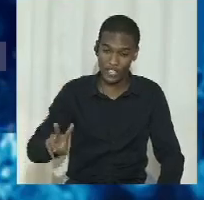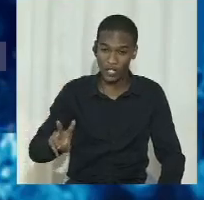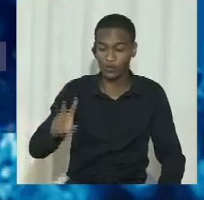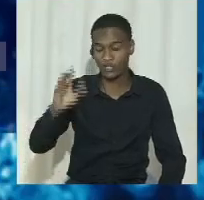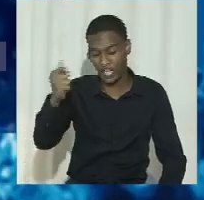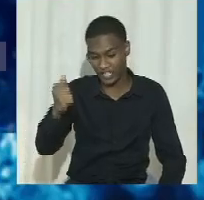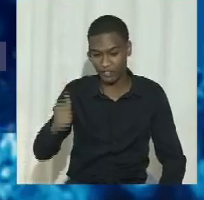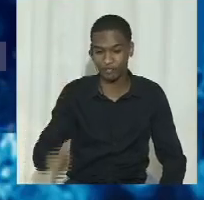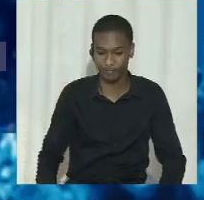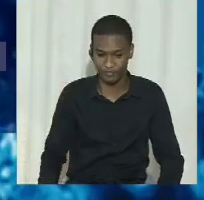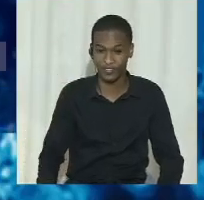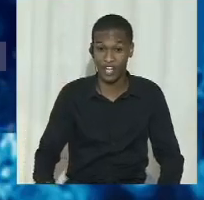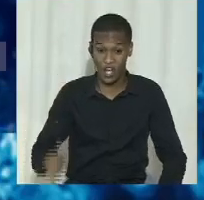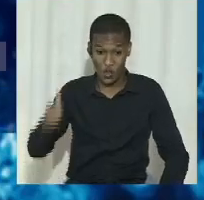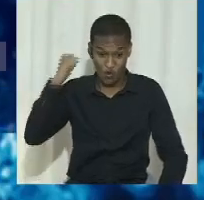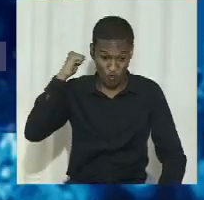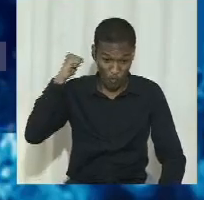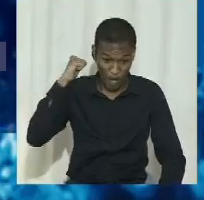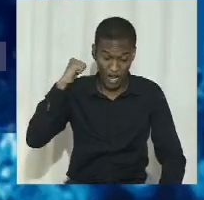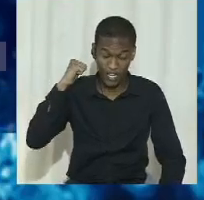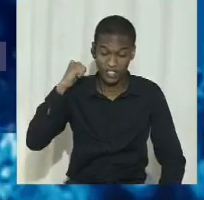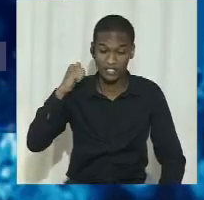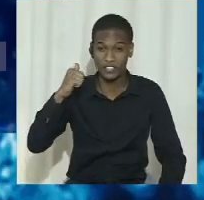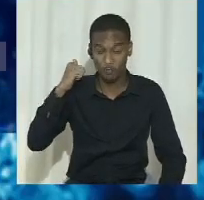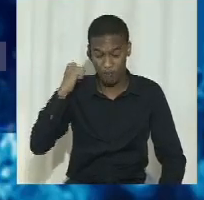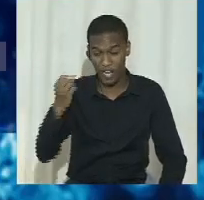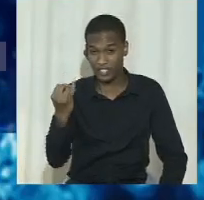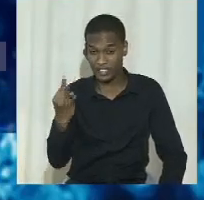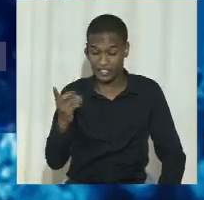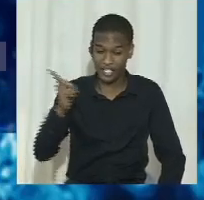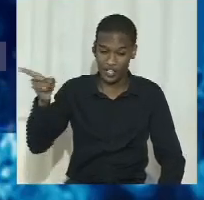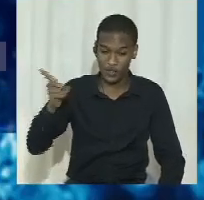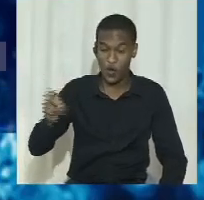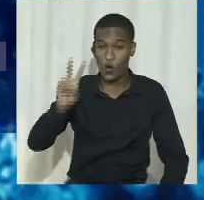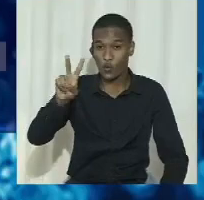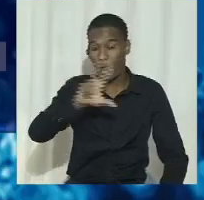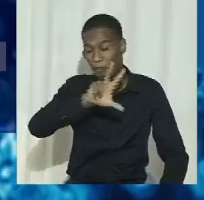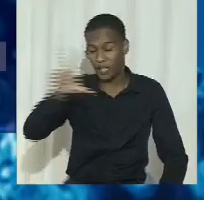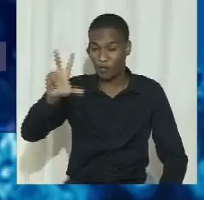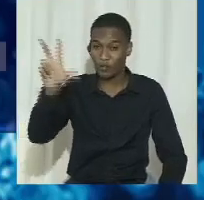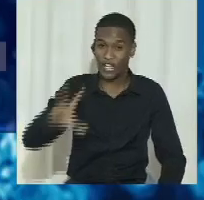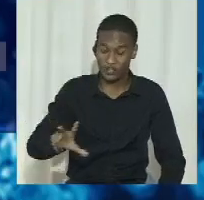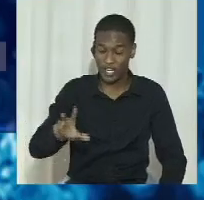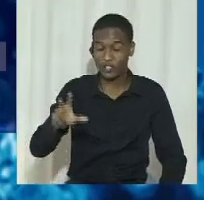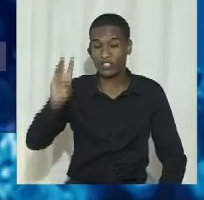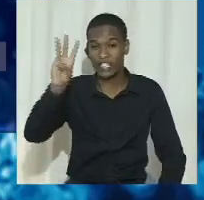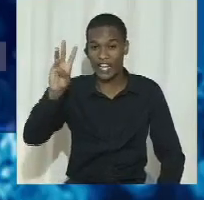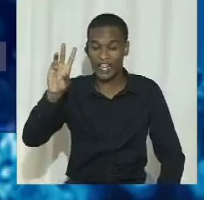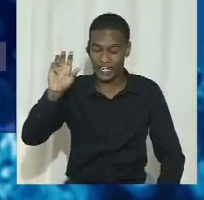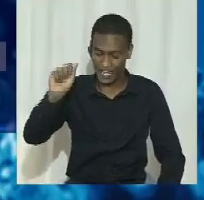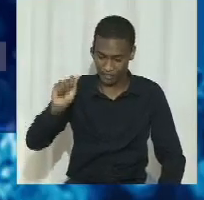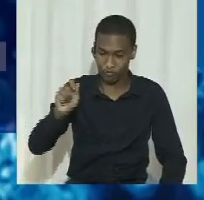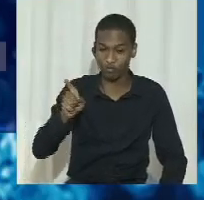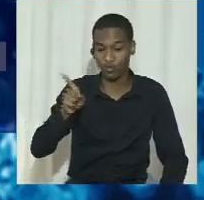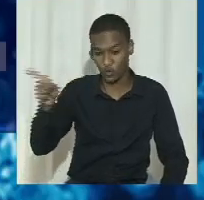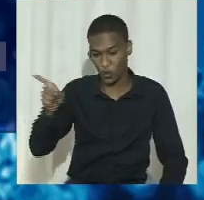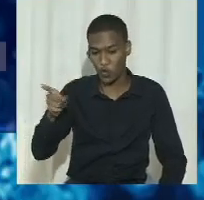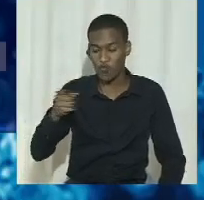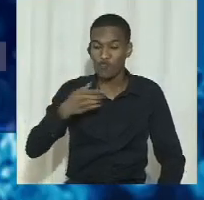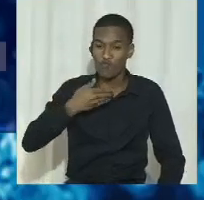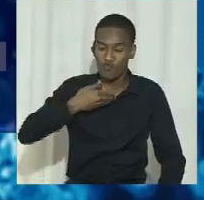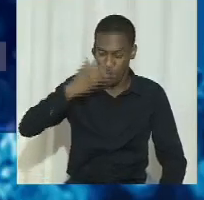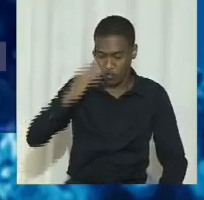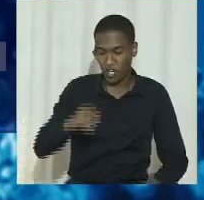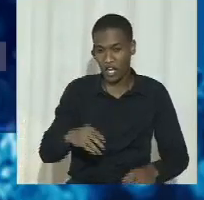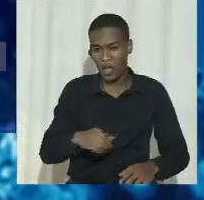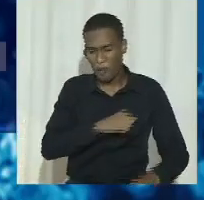datiny 20 aprily 20 sy 20 dia miisa 2 sy 13 sy 6 ireo mbola ao